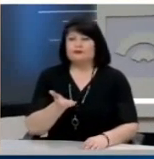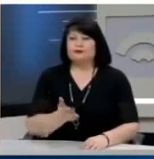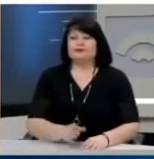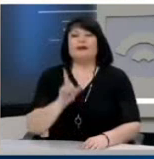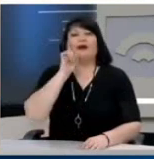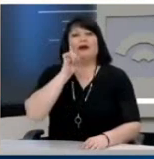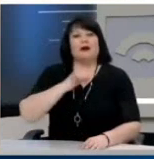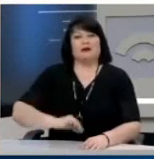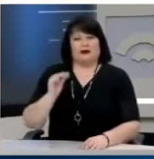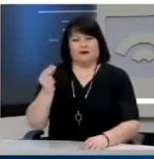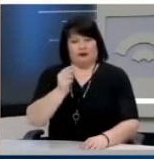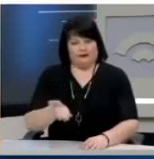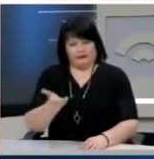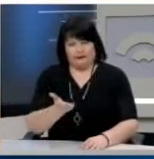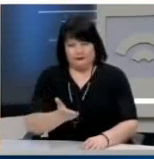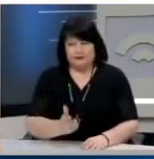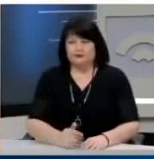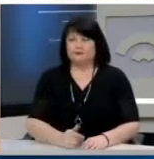κυρίες και κύριοι βουλευτές,